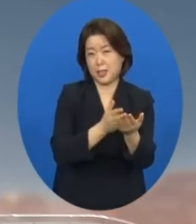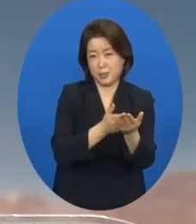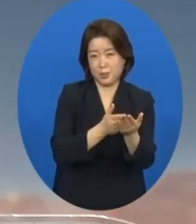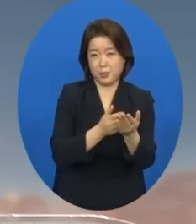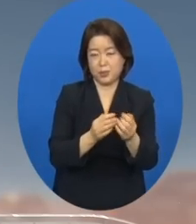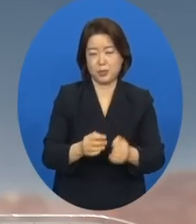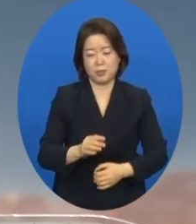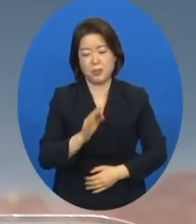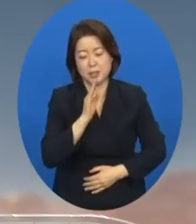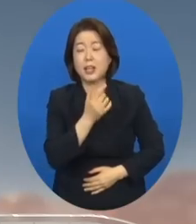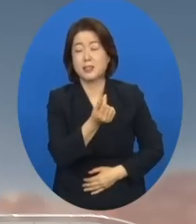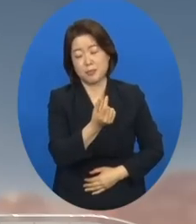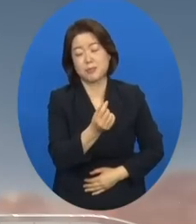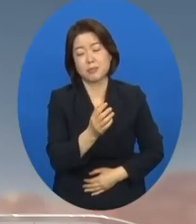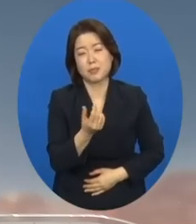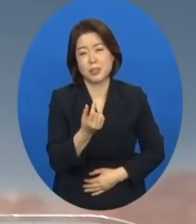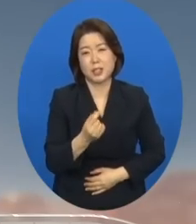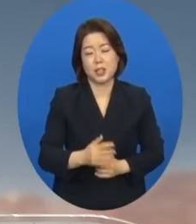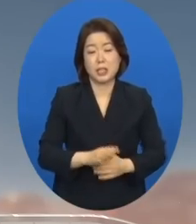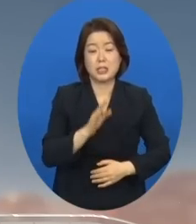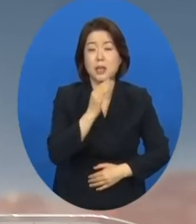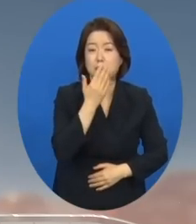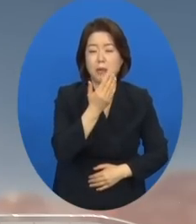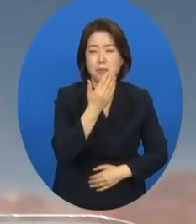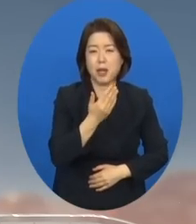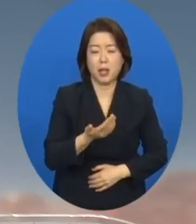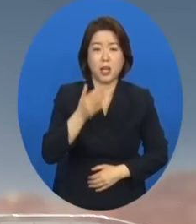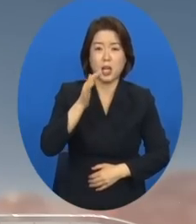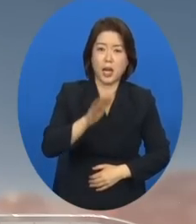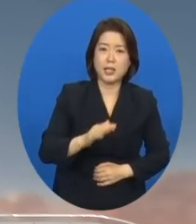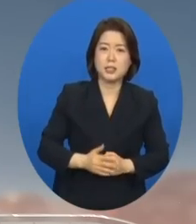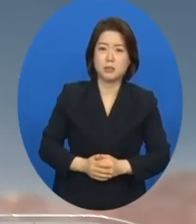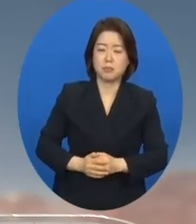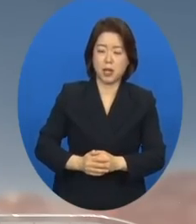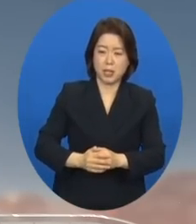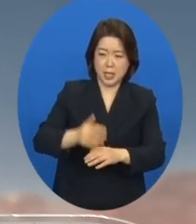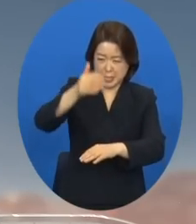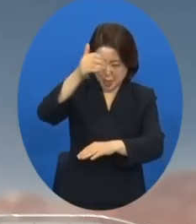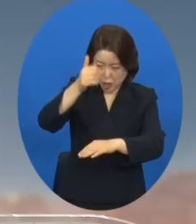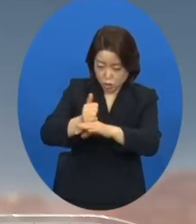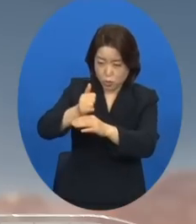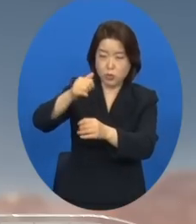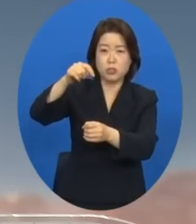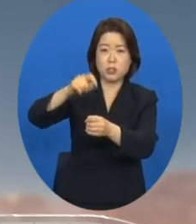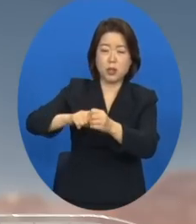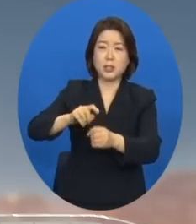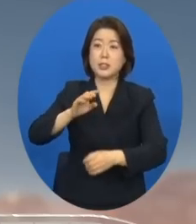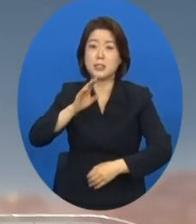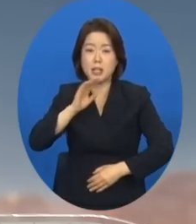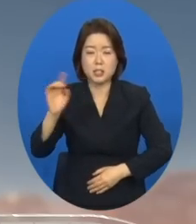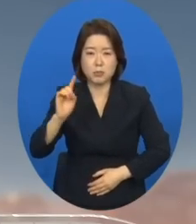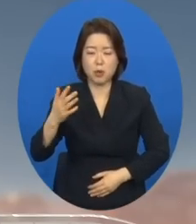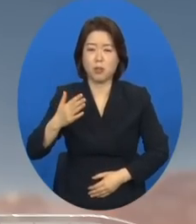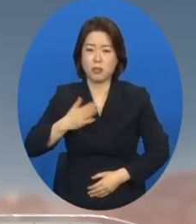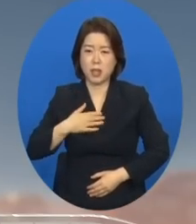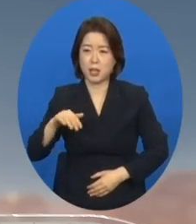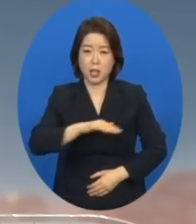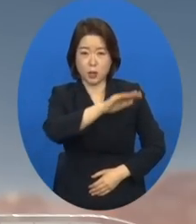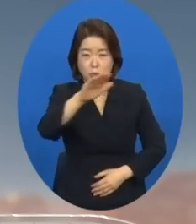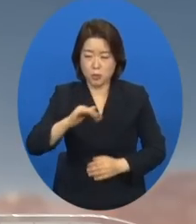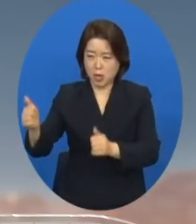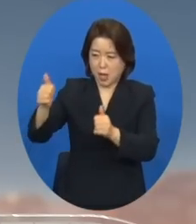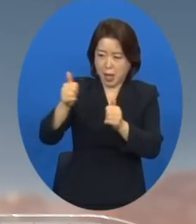사실이겠죠 자신이 가능성도 있겠죠 그러나 궁극적인 팩트는 무엇이냐면 내가 너와 함께 하겠다는